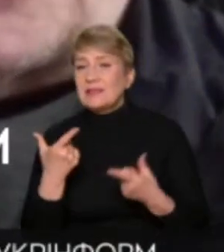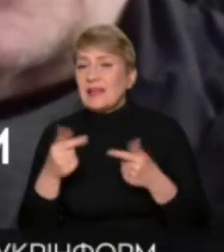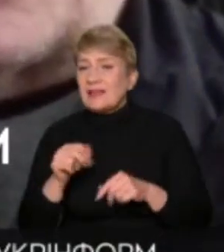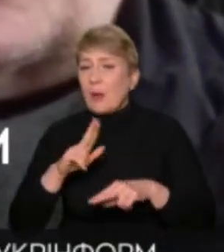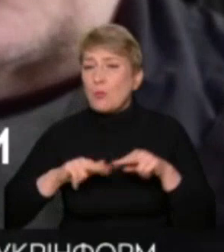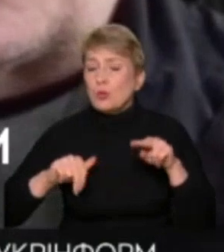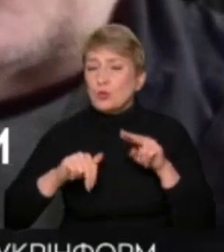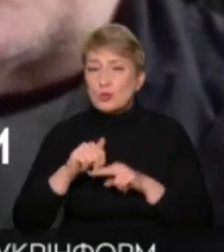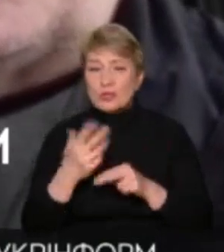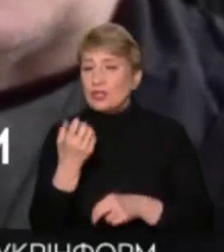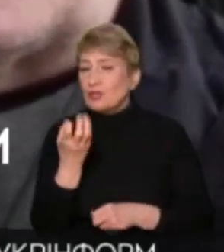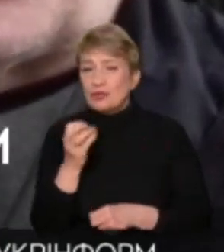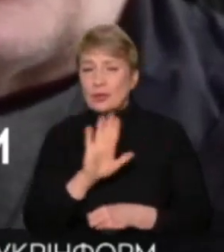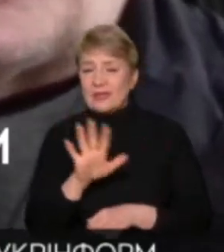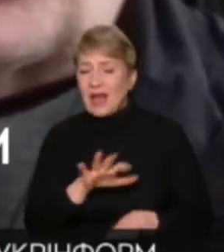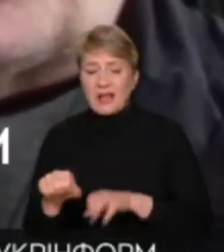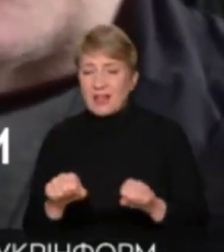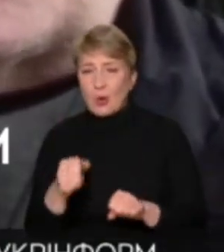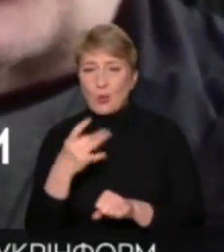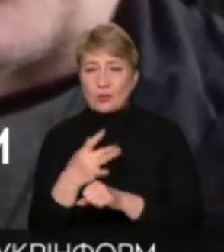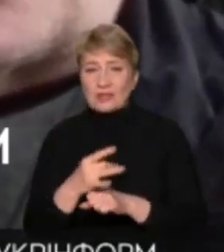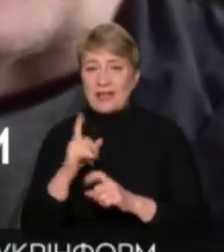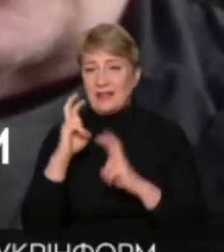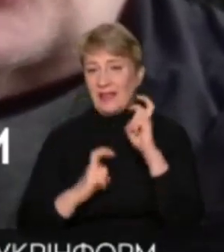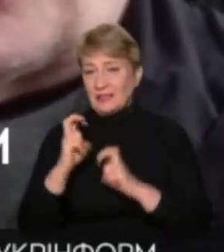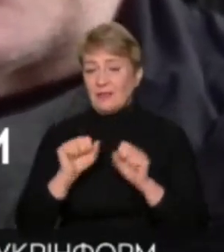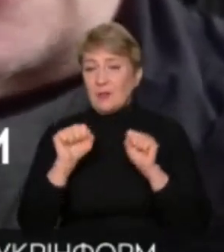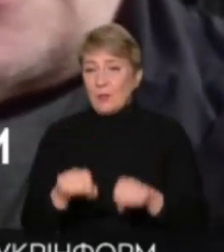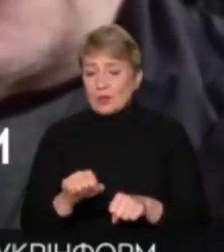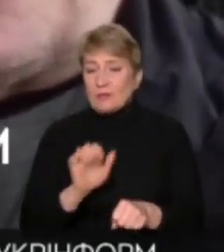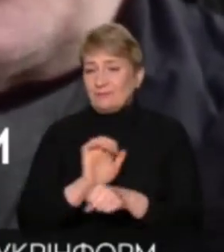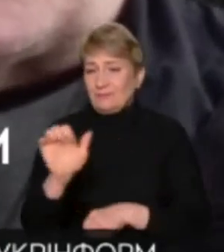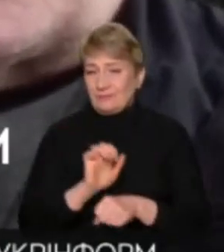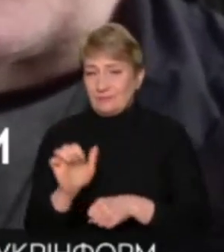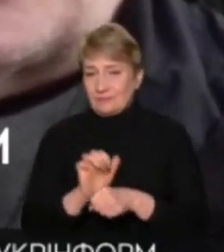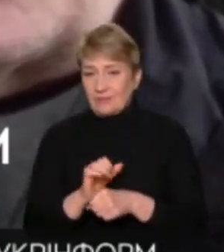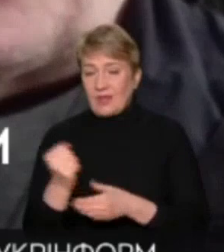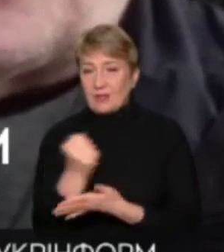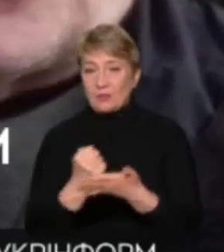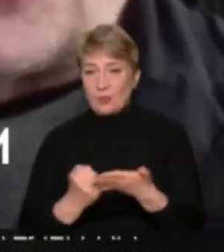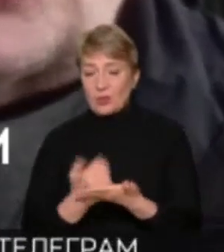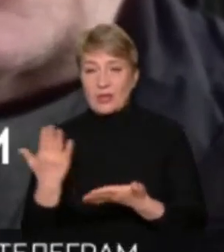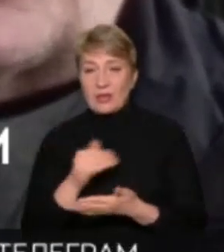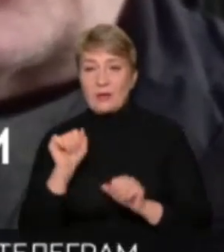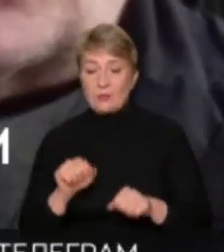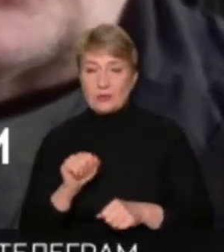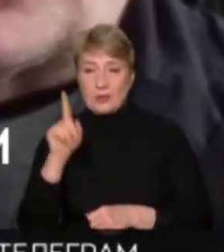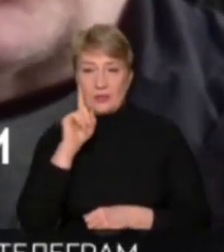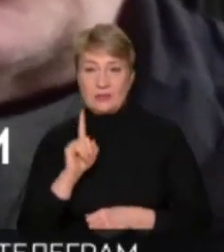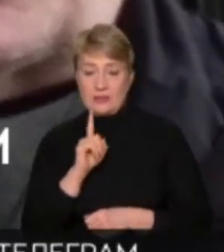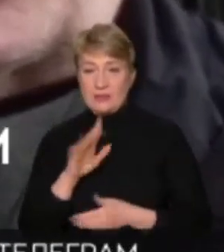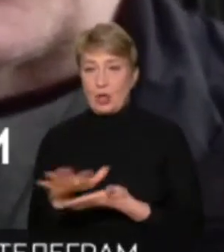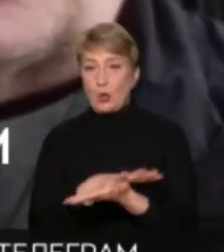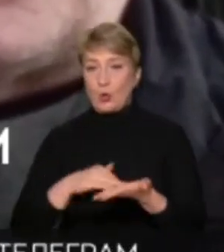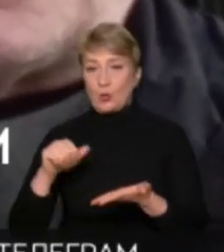а просто на цих заводах мають будуватися зброя, яка може атакувати Ізраїль, заради своєї безпеки вони атакують ці заводи і